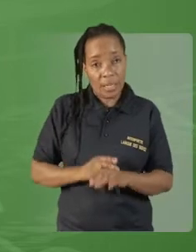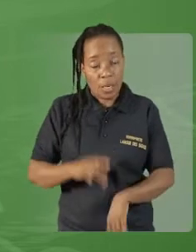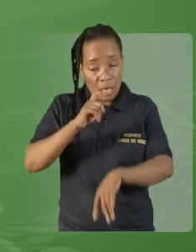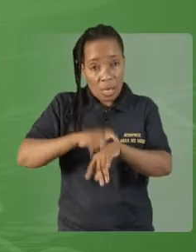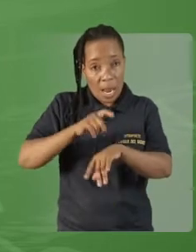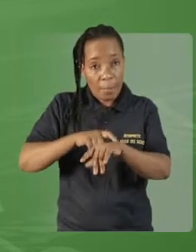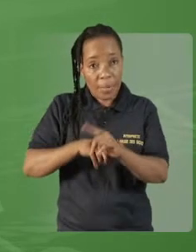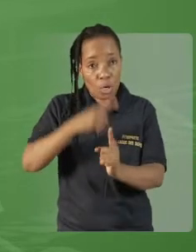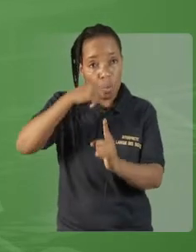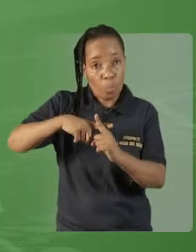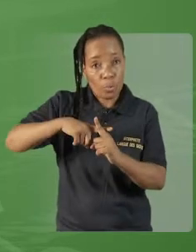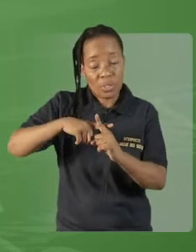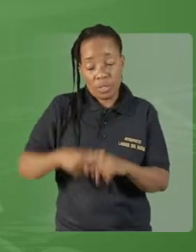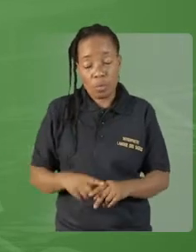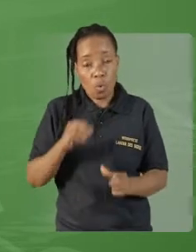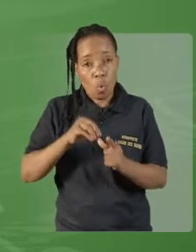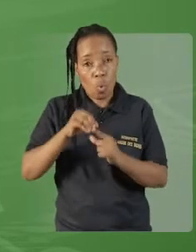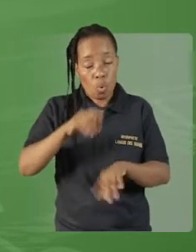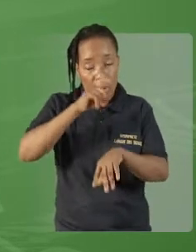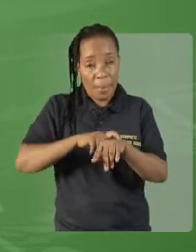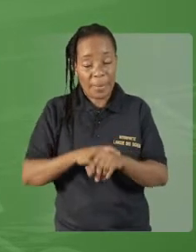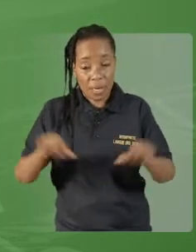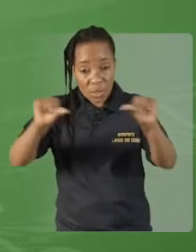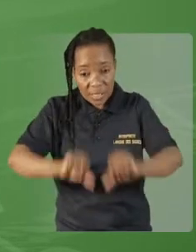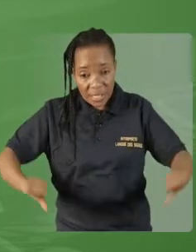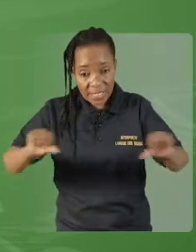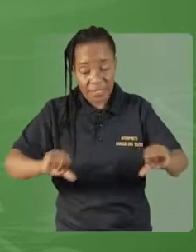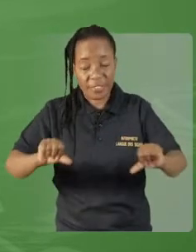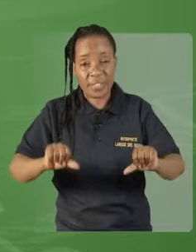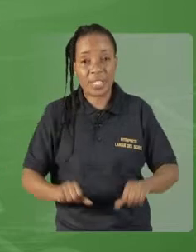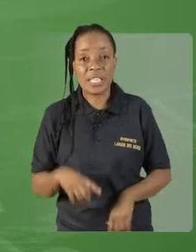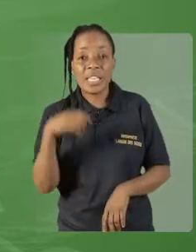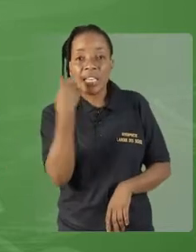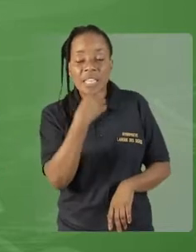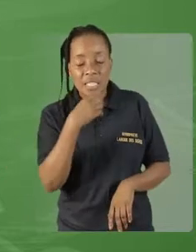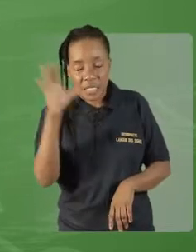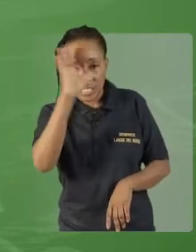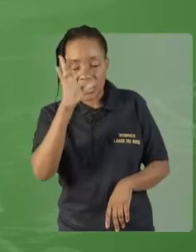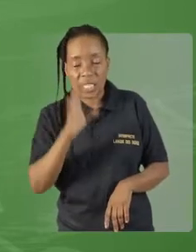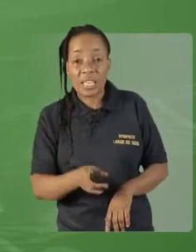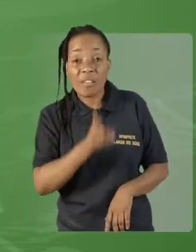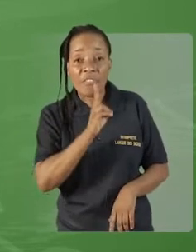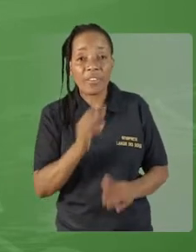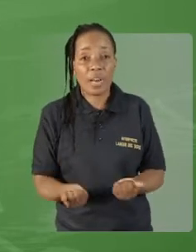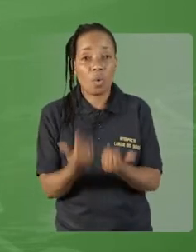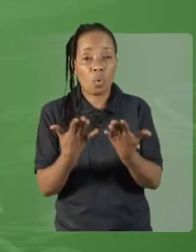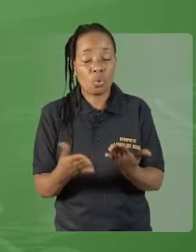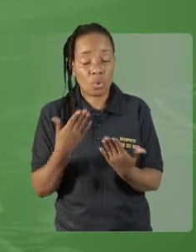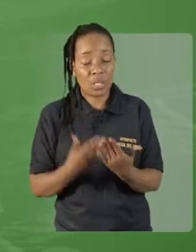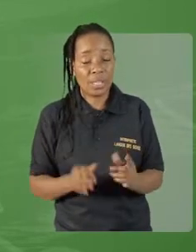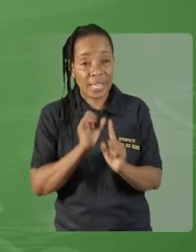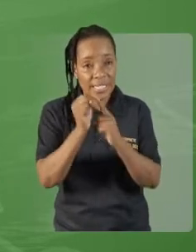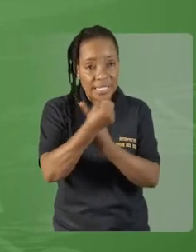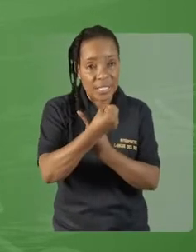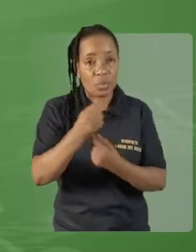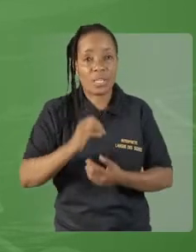aboutir à l'ère positive ou l'ère scientifique qui cherche les causes véritables